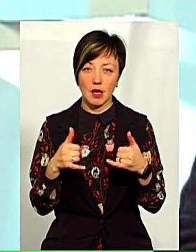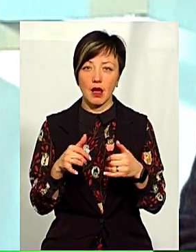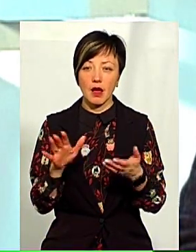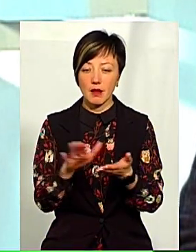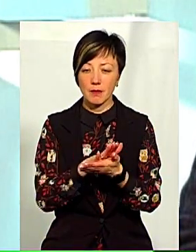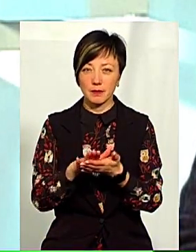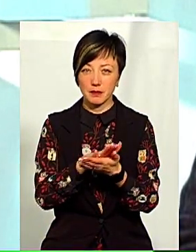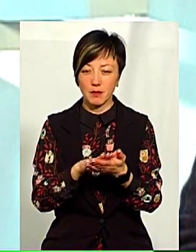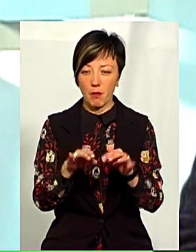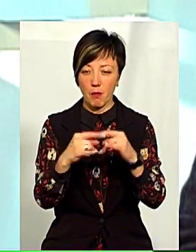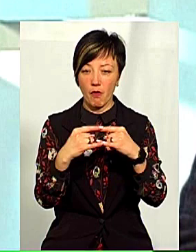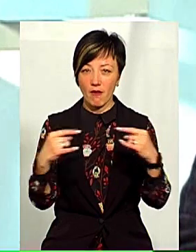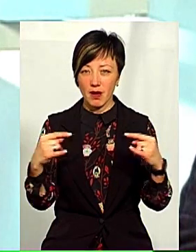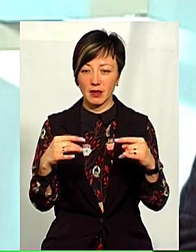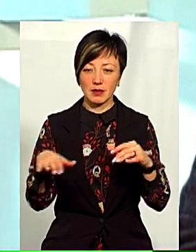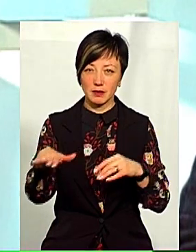поверхні,